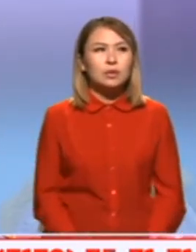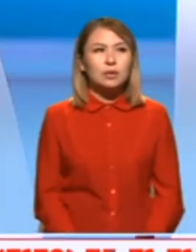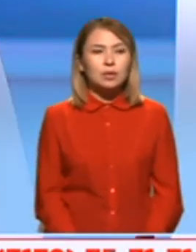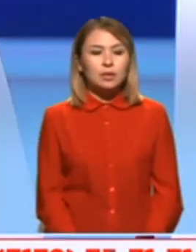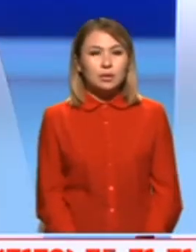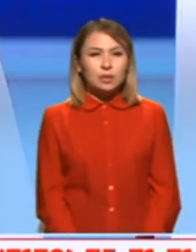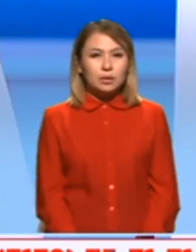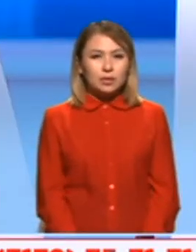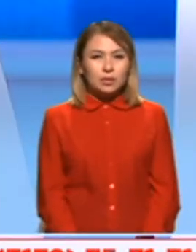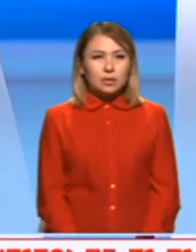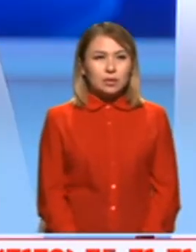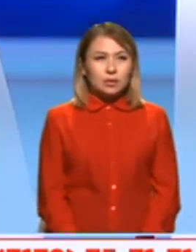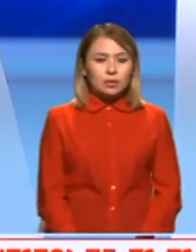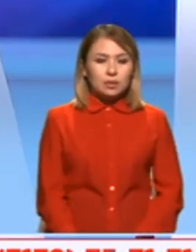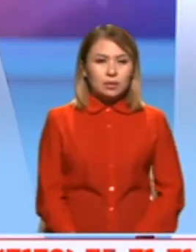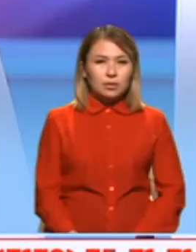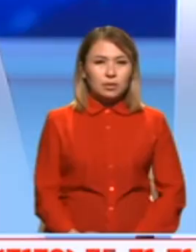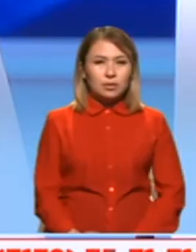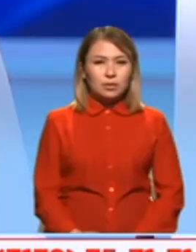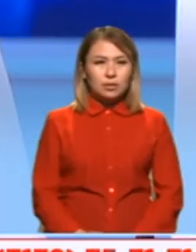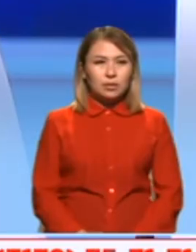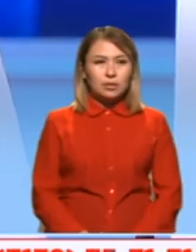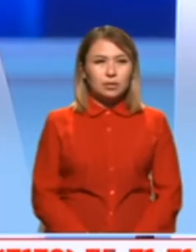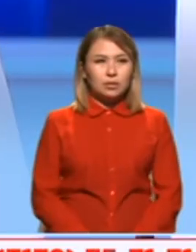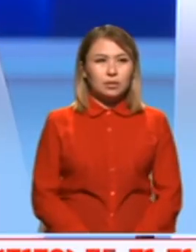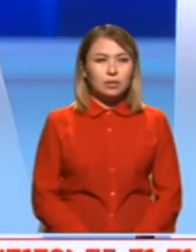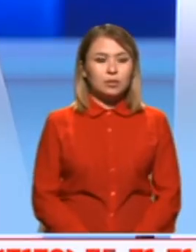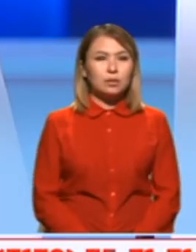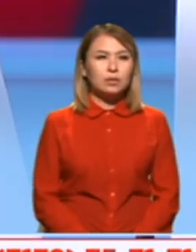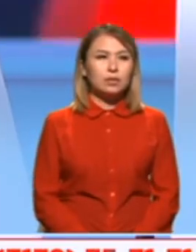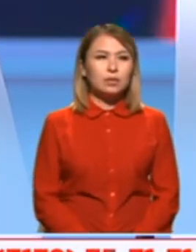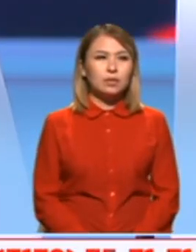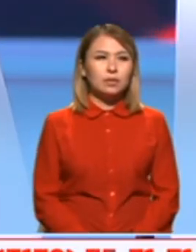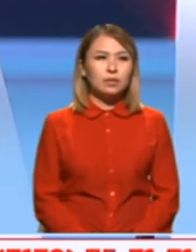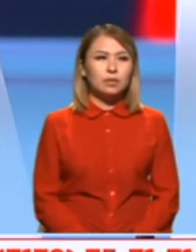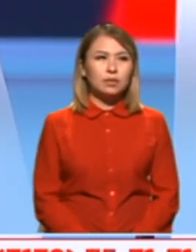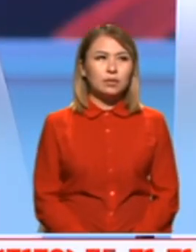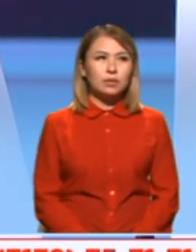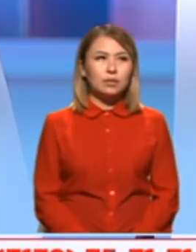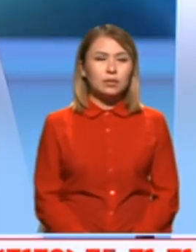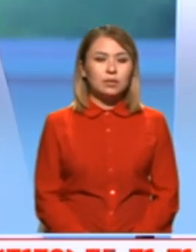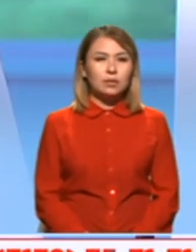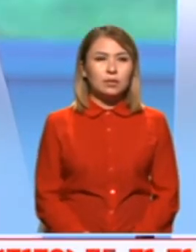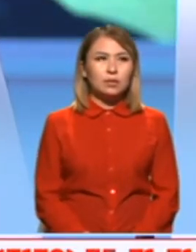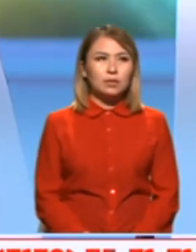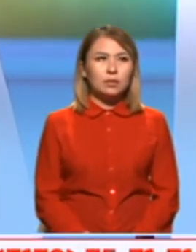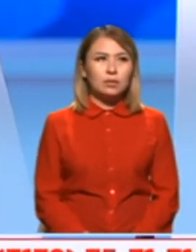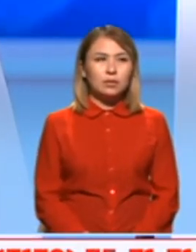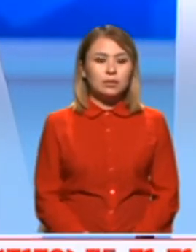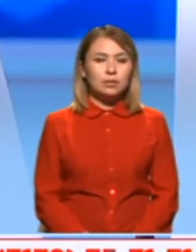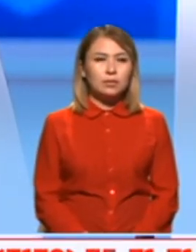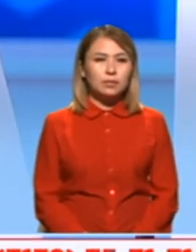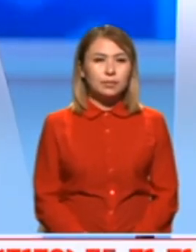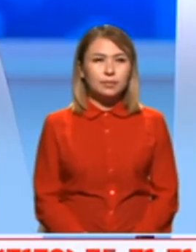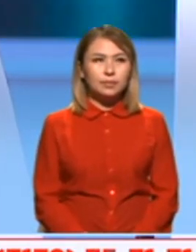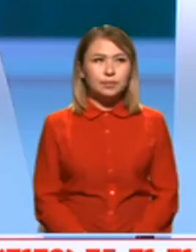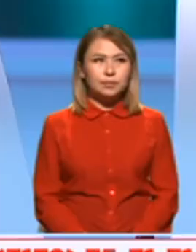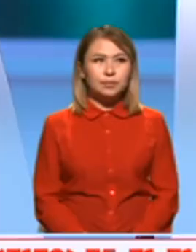Құрал, түсінікті ме сізге? Түсінікті. Менде кішкентай тағы бір екінші сұрақ бар еді, бола ма екен? Қоя қойыңыз,